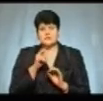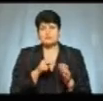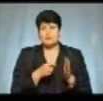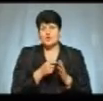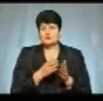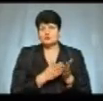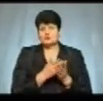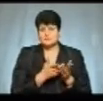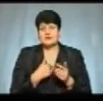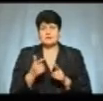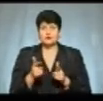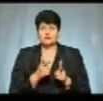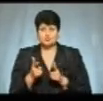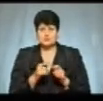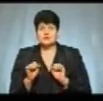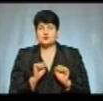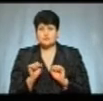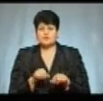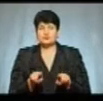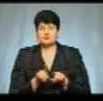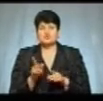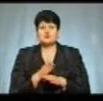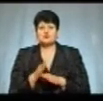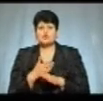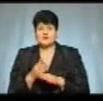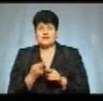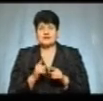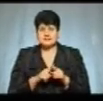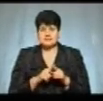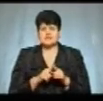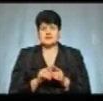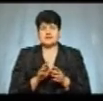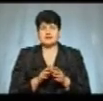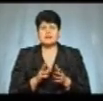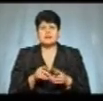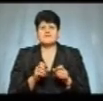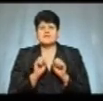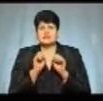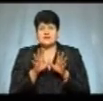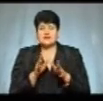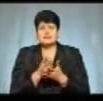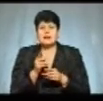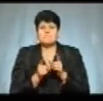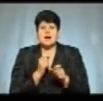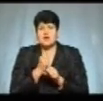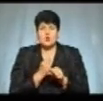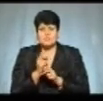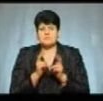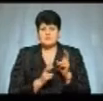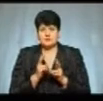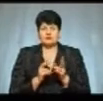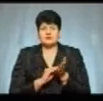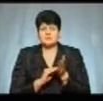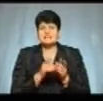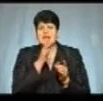Держпродспоживслужба. Нами готується розпорядження також щодо сортування цих відходів, виділення їх на переробне підприємство. Буде вказано